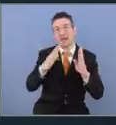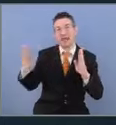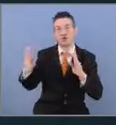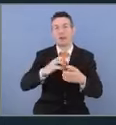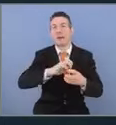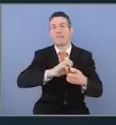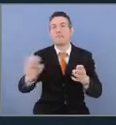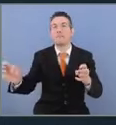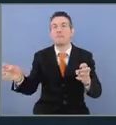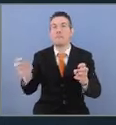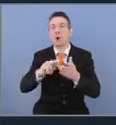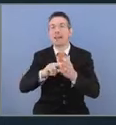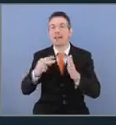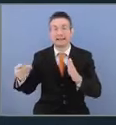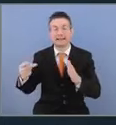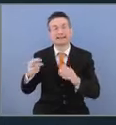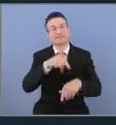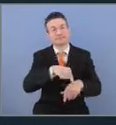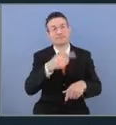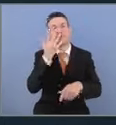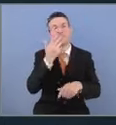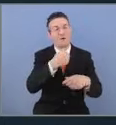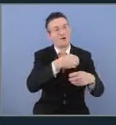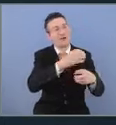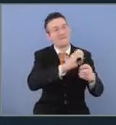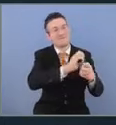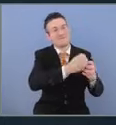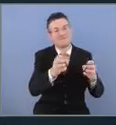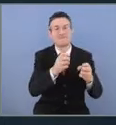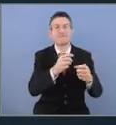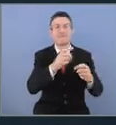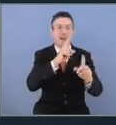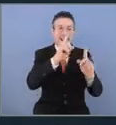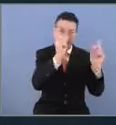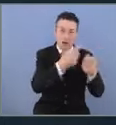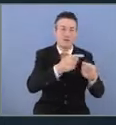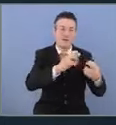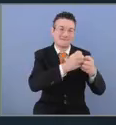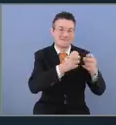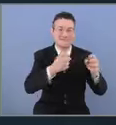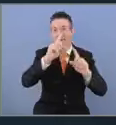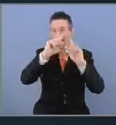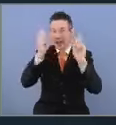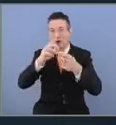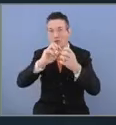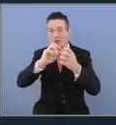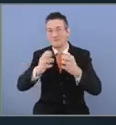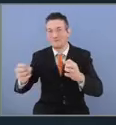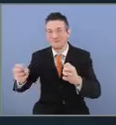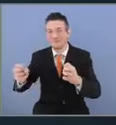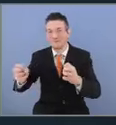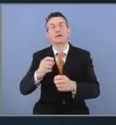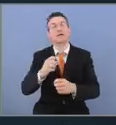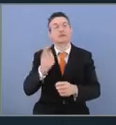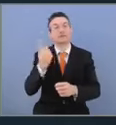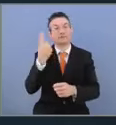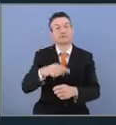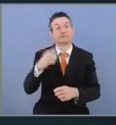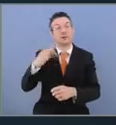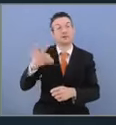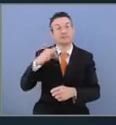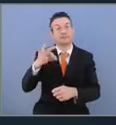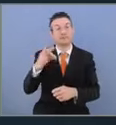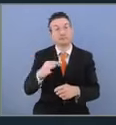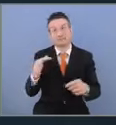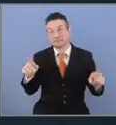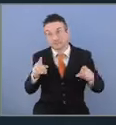nella capacità che le nostre eccellenze della ricerca debbono fare accanto alle eccellenze dell'agroalimentare per